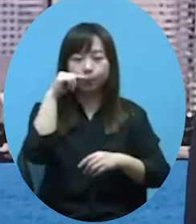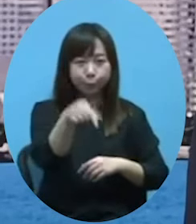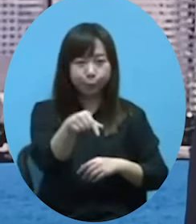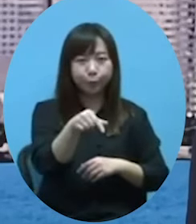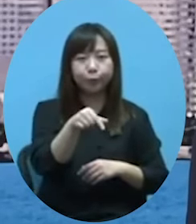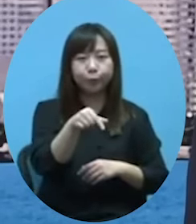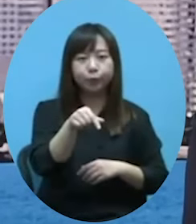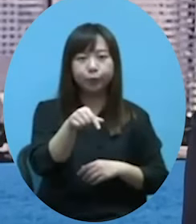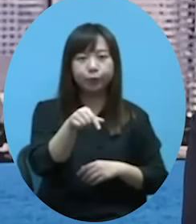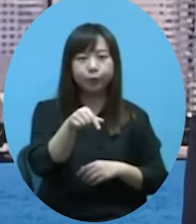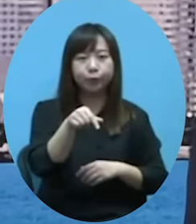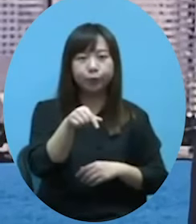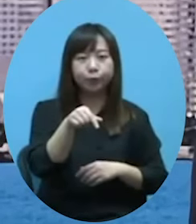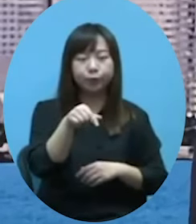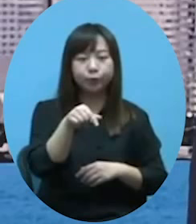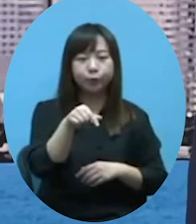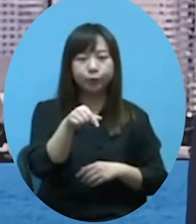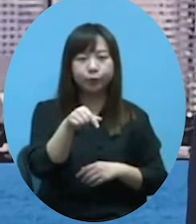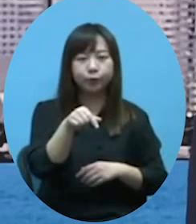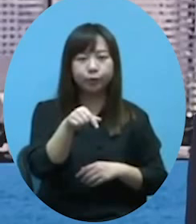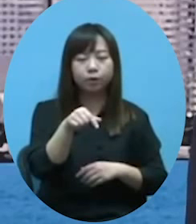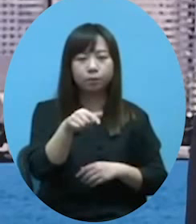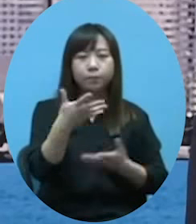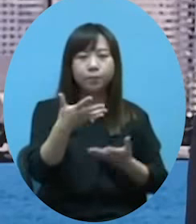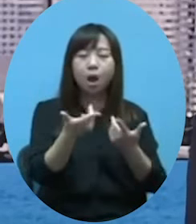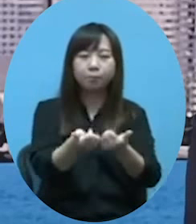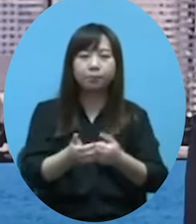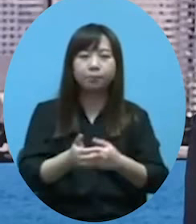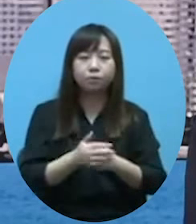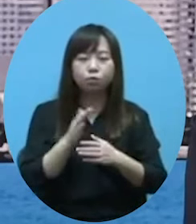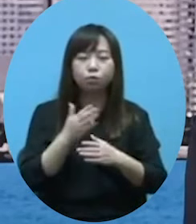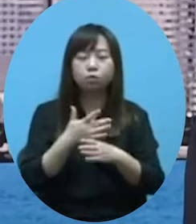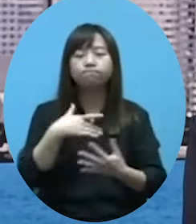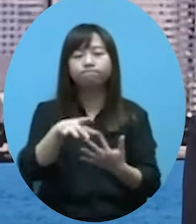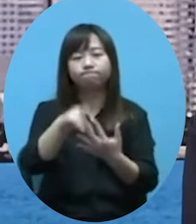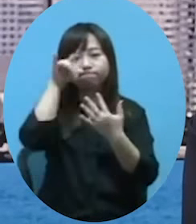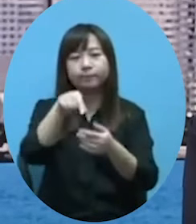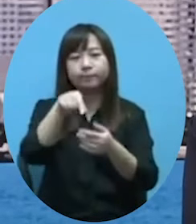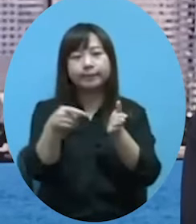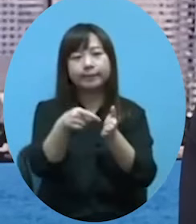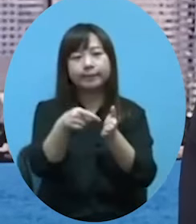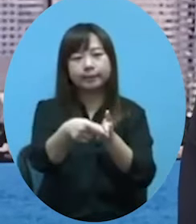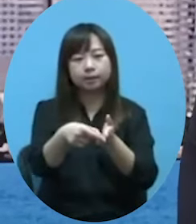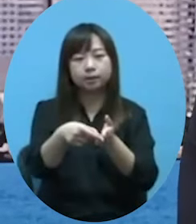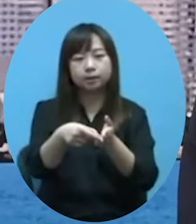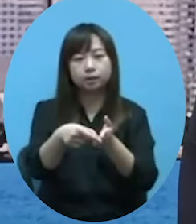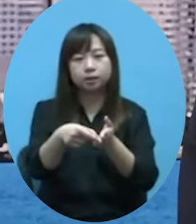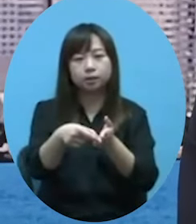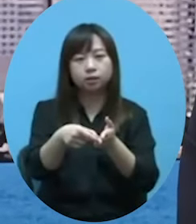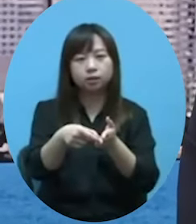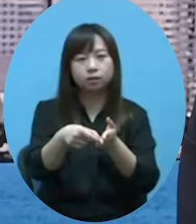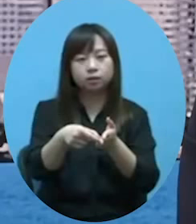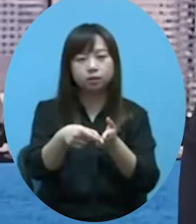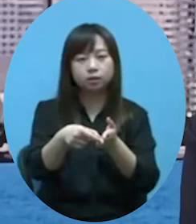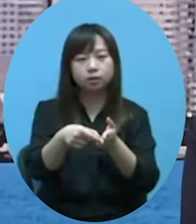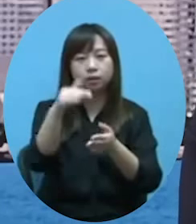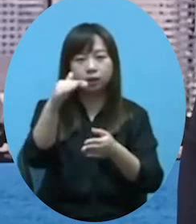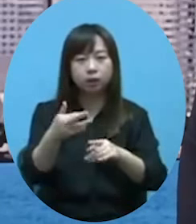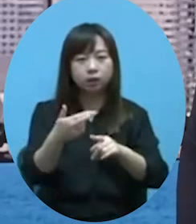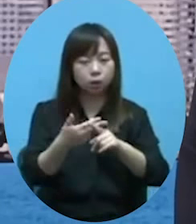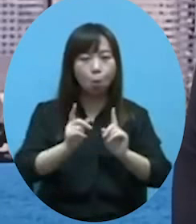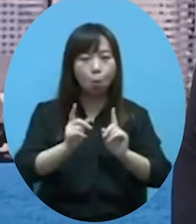測試結果是比較合適的所以我們選擇了這個利用這個低